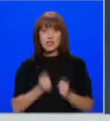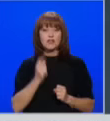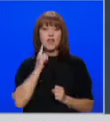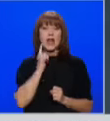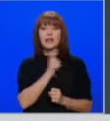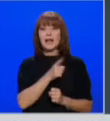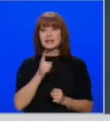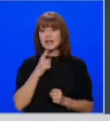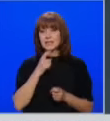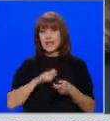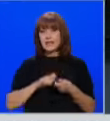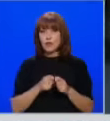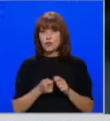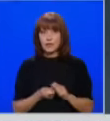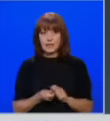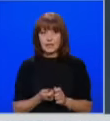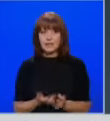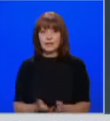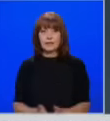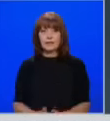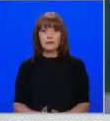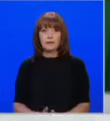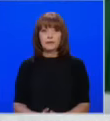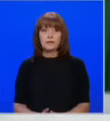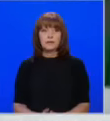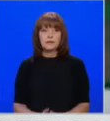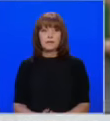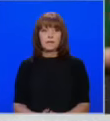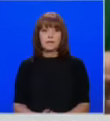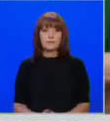за нарушителите. Вижте още в следващия репортаж.